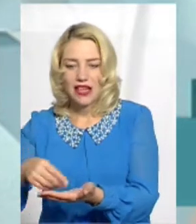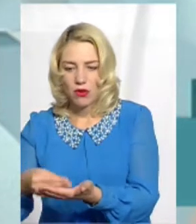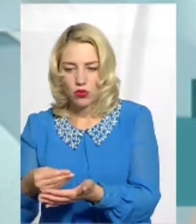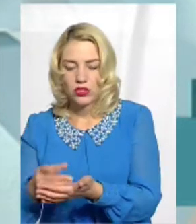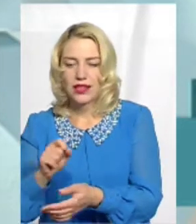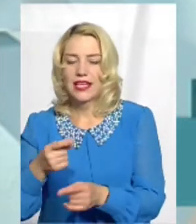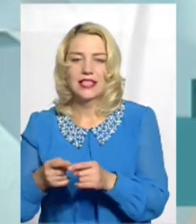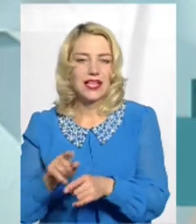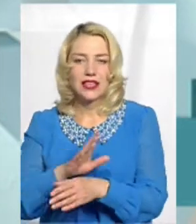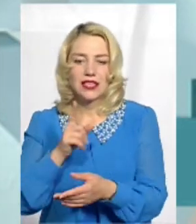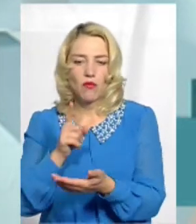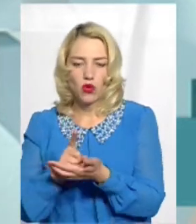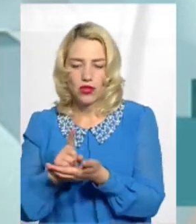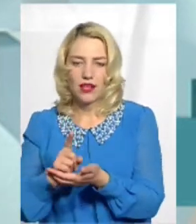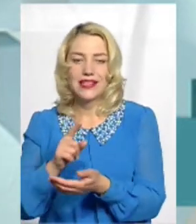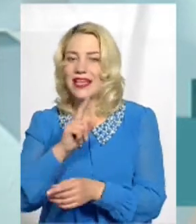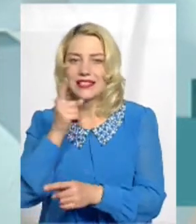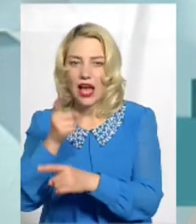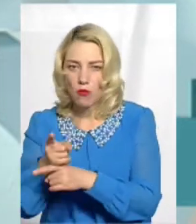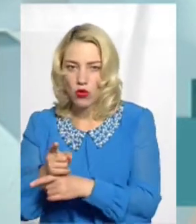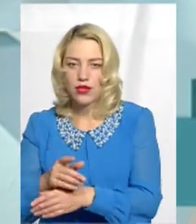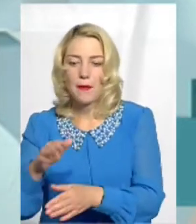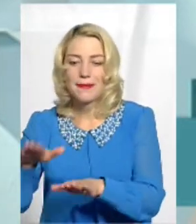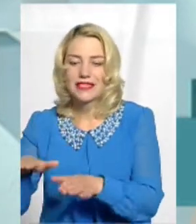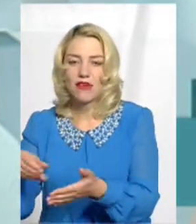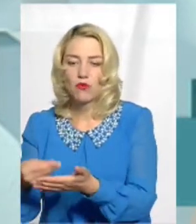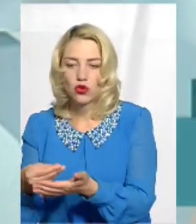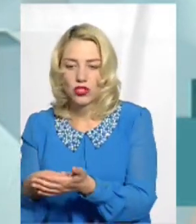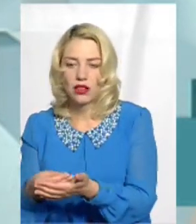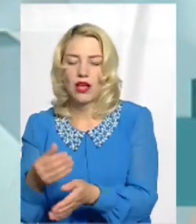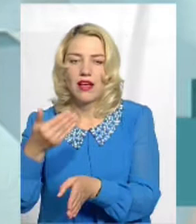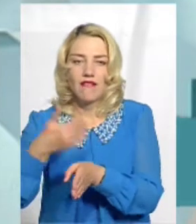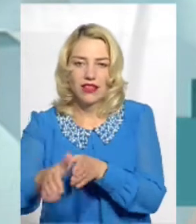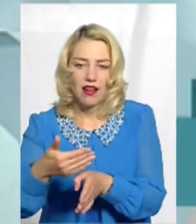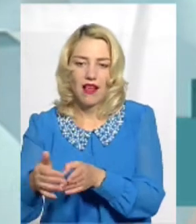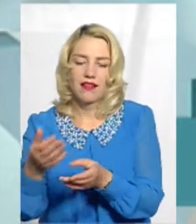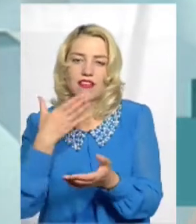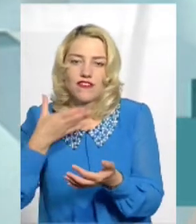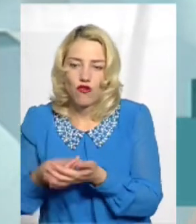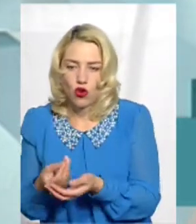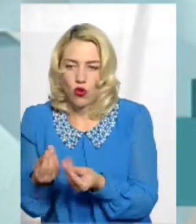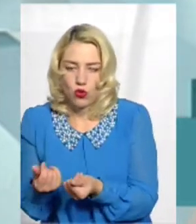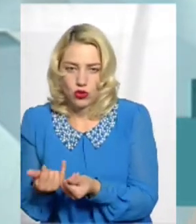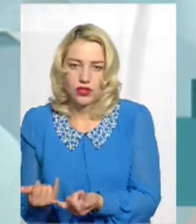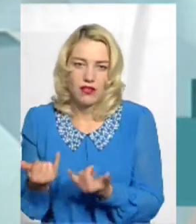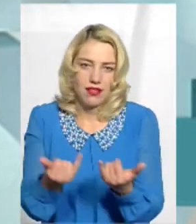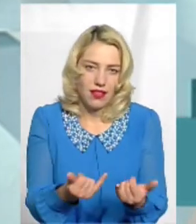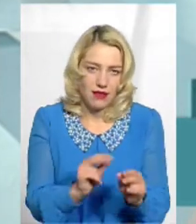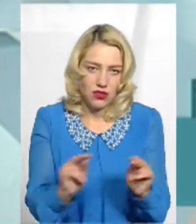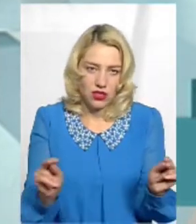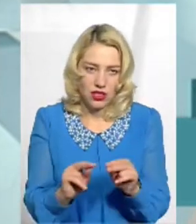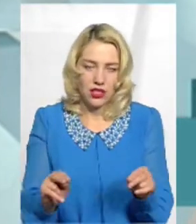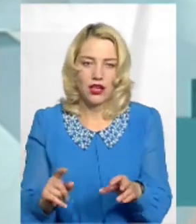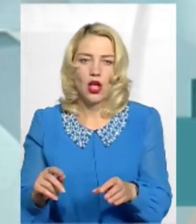забороняє місцевим бюджетам власні кошти використовувати на фінансування заробітної плати, тобто на збільшення заробітної плати чи